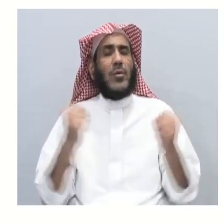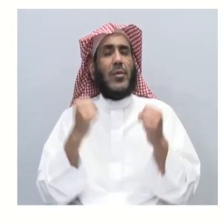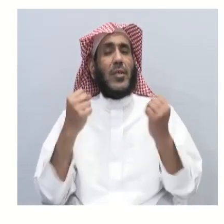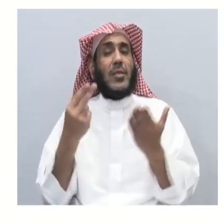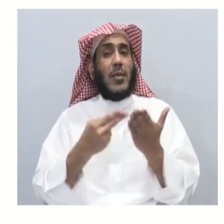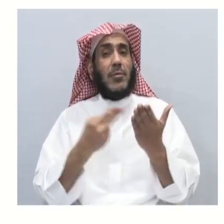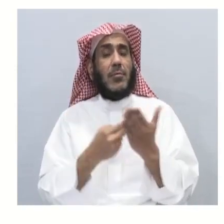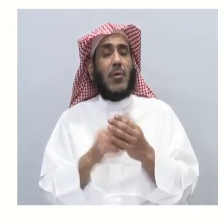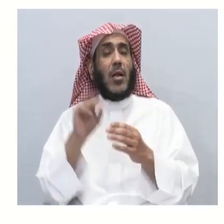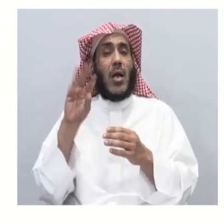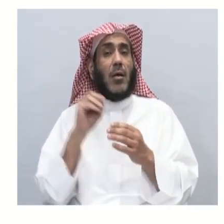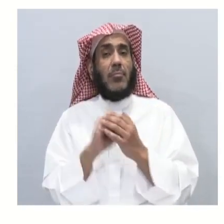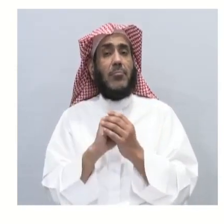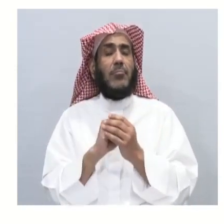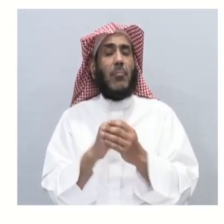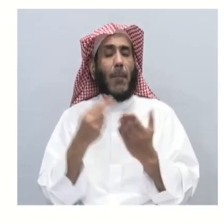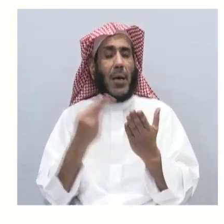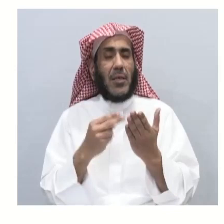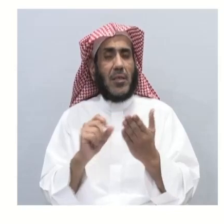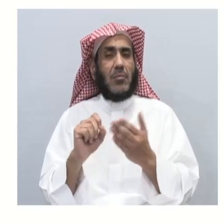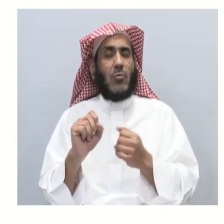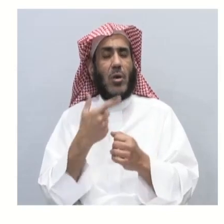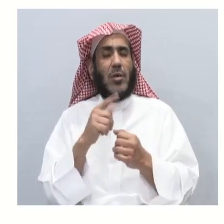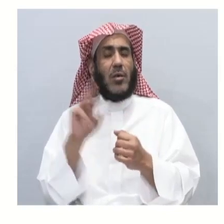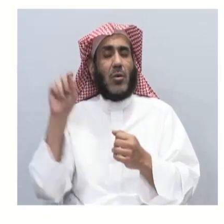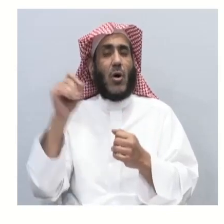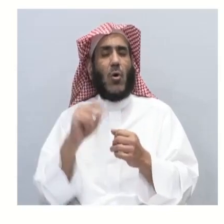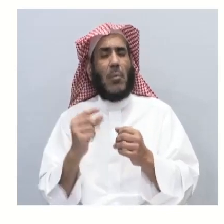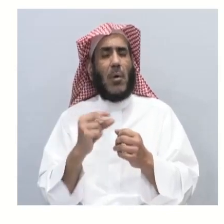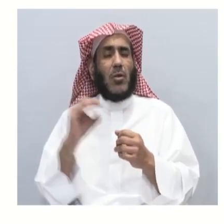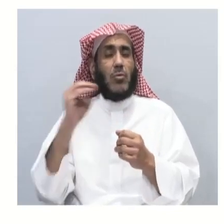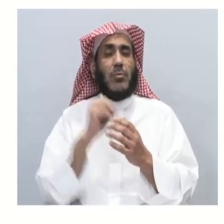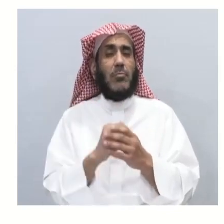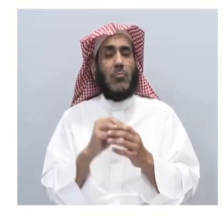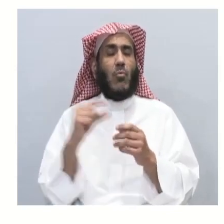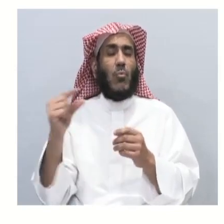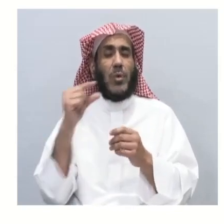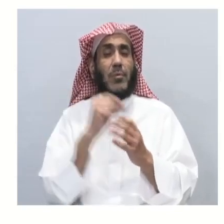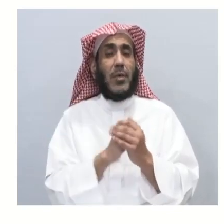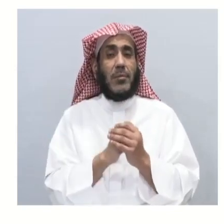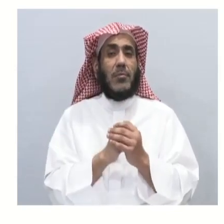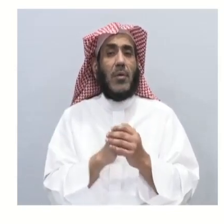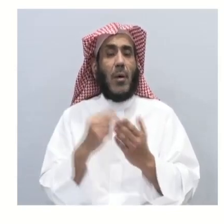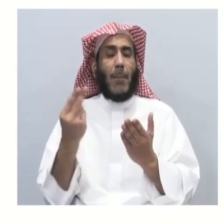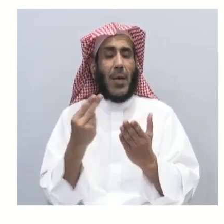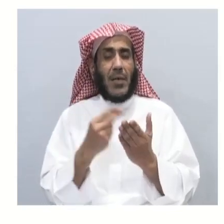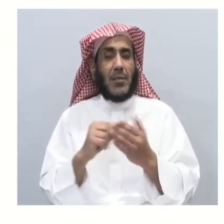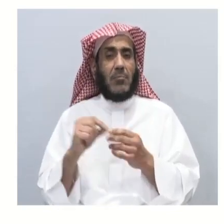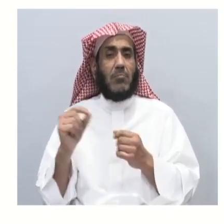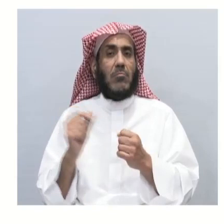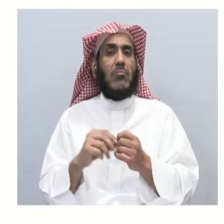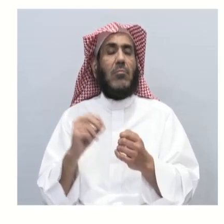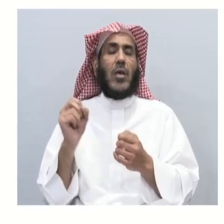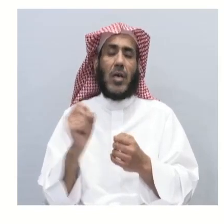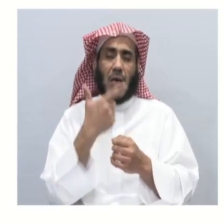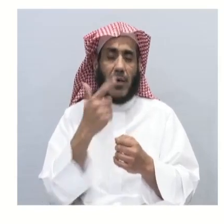كتابة الهاء بخط الرقعة، كذلك كتابة بعض الجمل والعبارات بخط الرقعة.